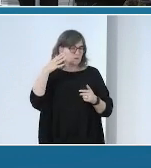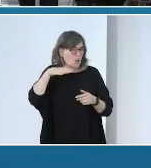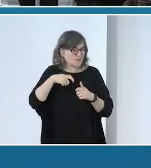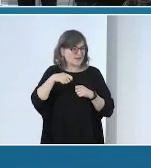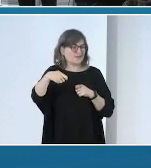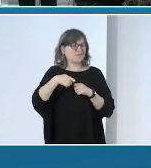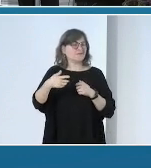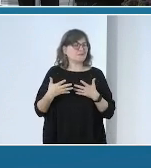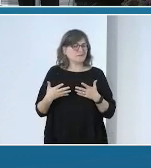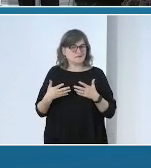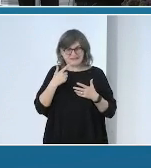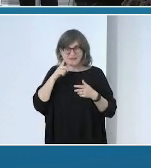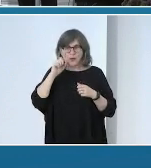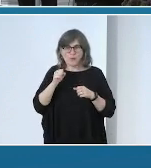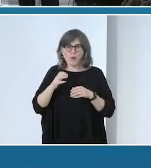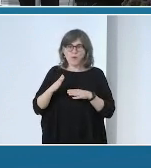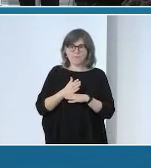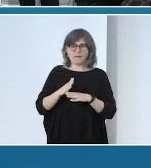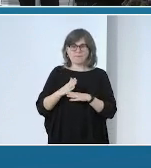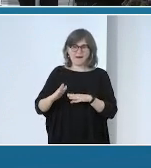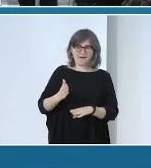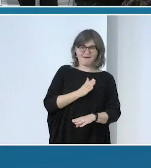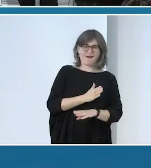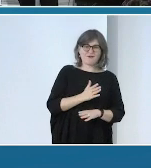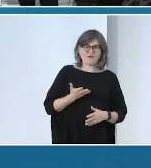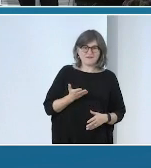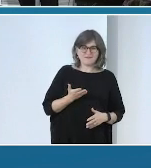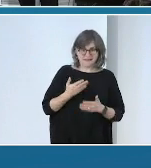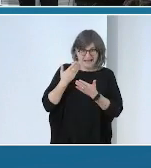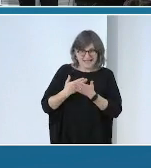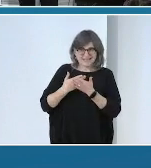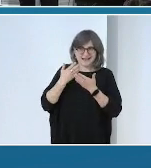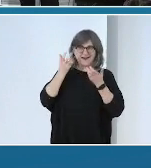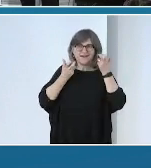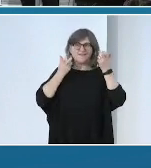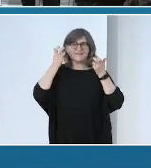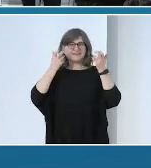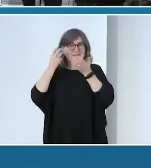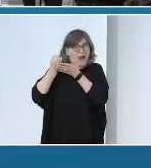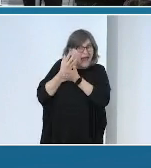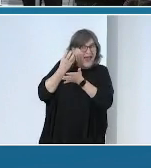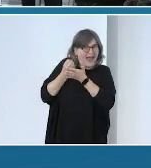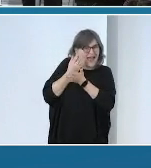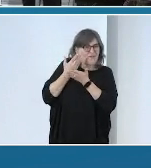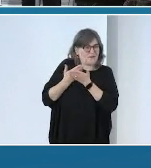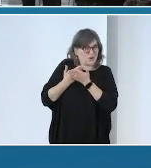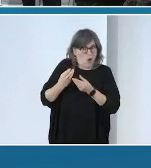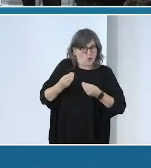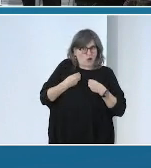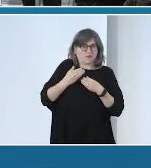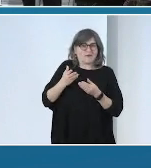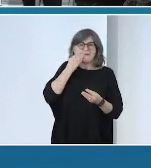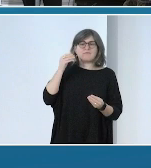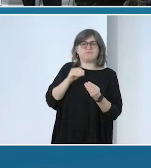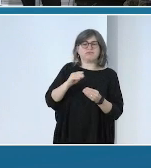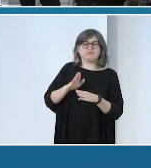donc, on peut anticiper. C'est pour ça que le système vestibulaire, l'information vestibulaire intervient dans l'anticipation de